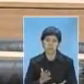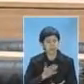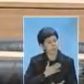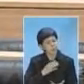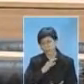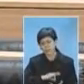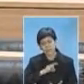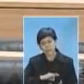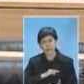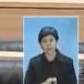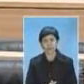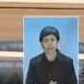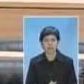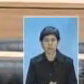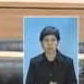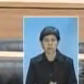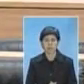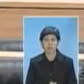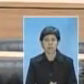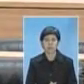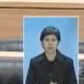ความรู้สึกว่าถ้า